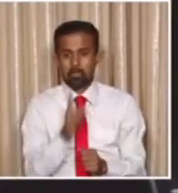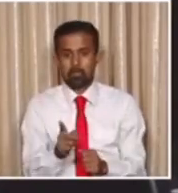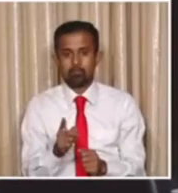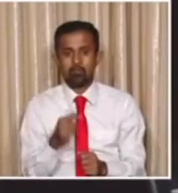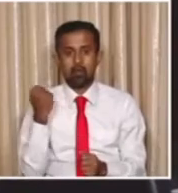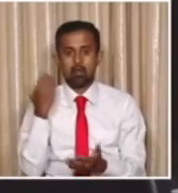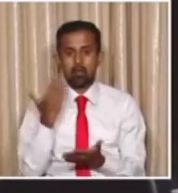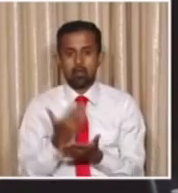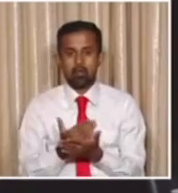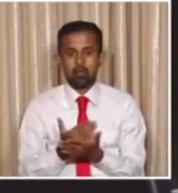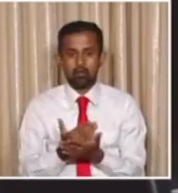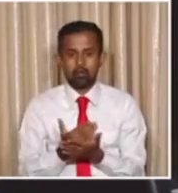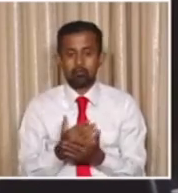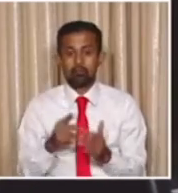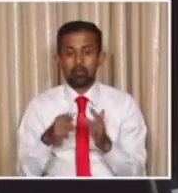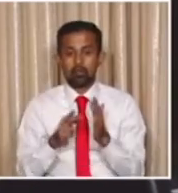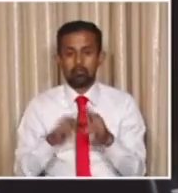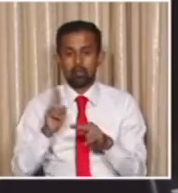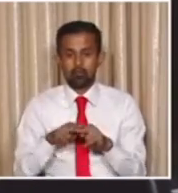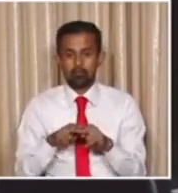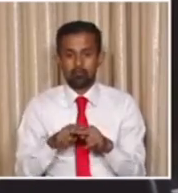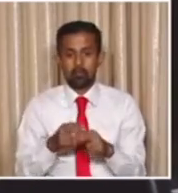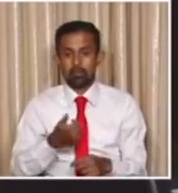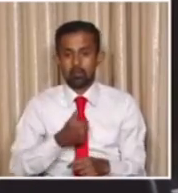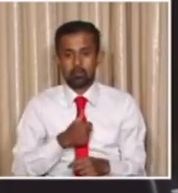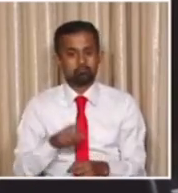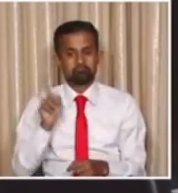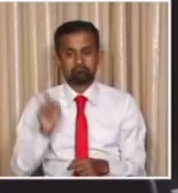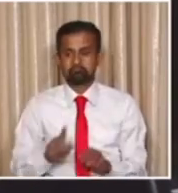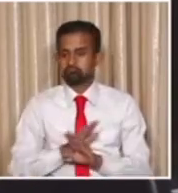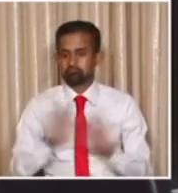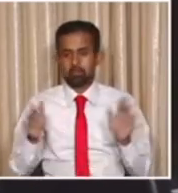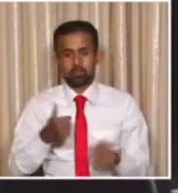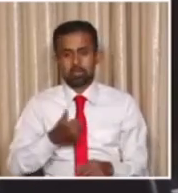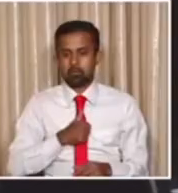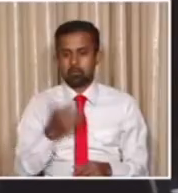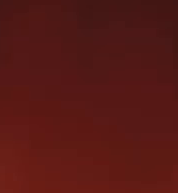මගේ වචන ස්වල්පය අවසන් කරනවා මේ මුල්‍ය අරමුදලේ එකගතාවය අපි අනුමත කරන්නේ නැහැ ඊට විරුද්ධ වෙනවා කියන එක